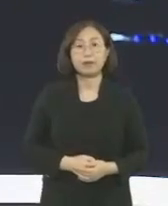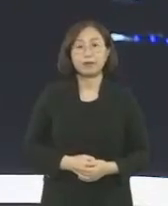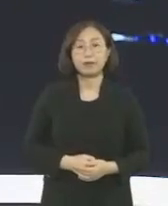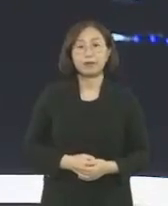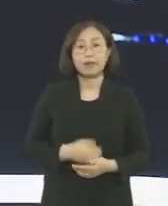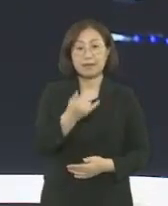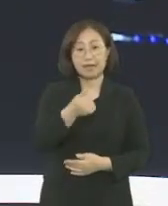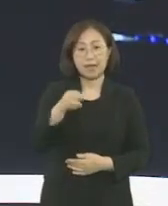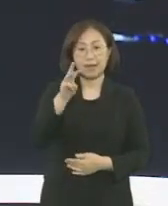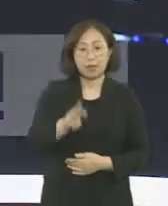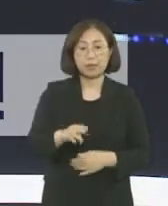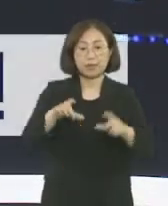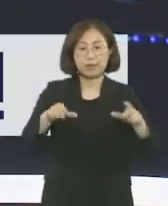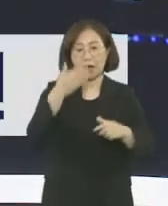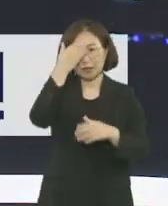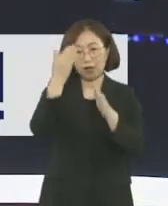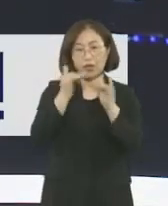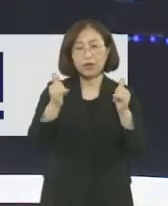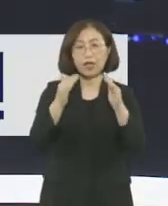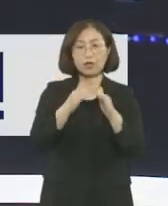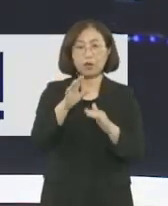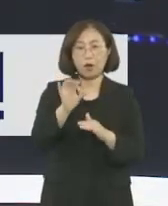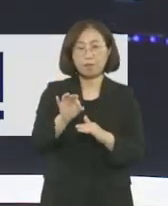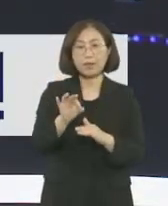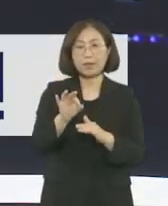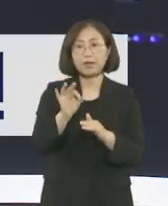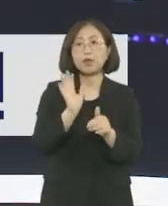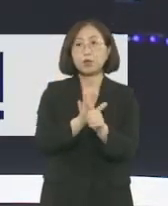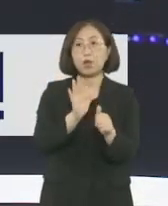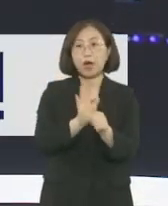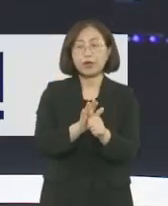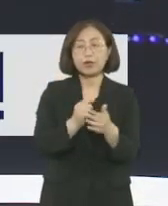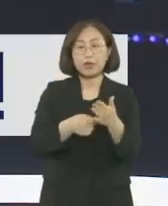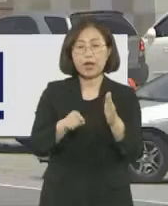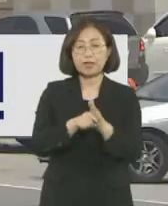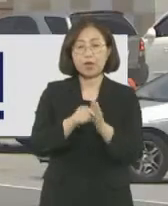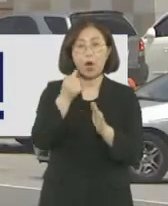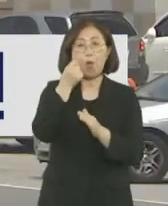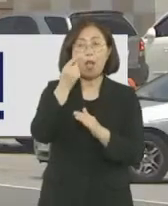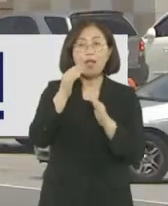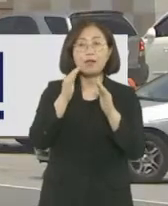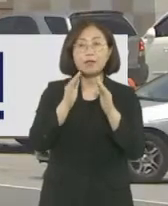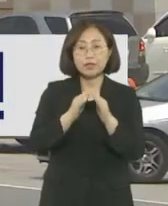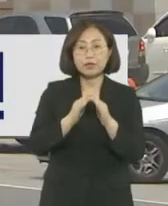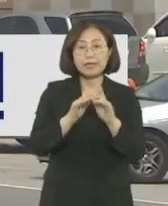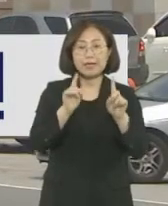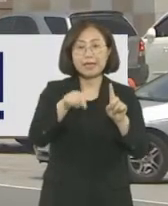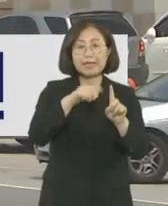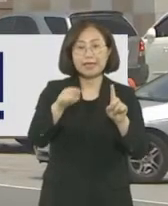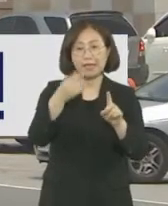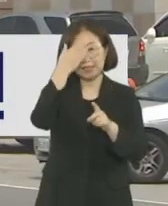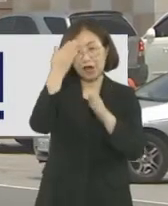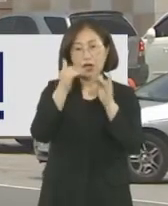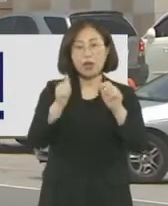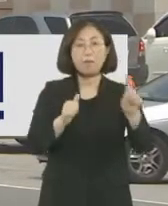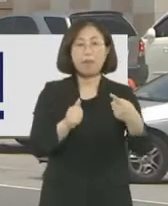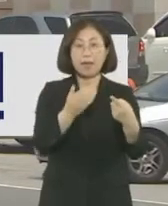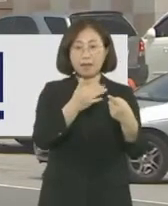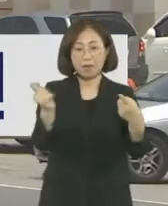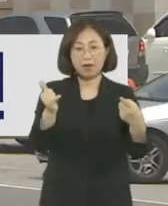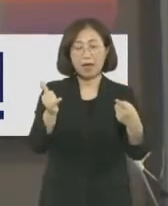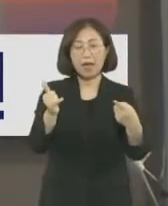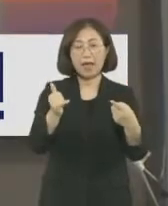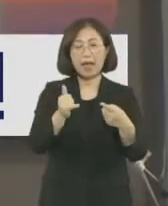세종시는 지역 청년들의 주거비 부담을 덜어주기 위해 월세 주택에 거주하는 1인가구 청년 100명에게